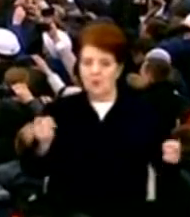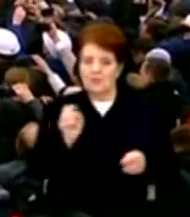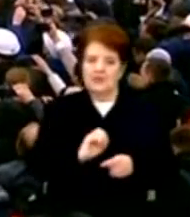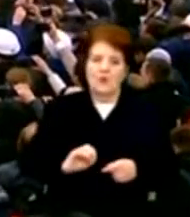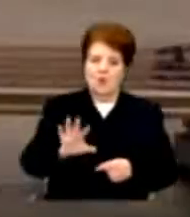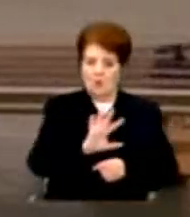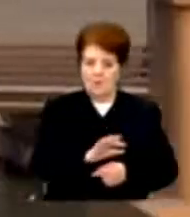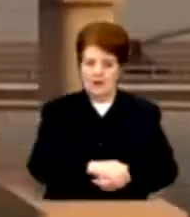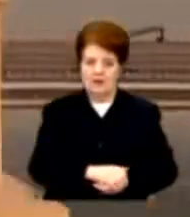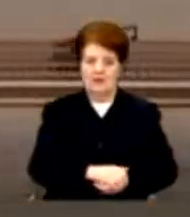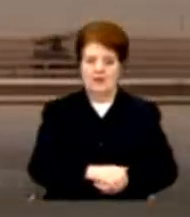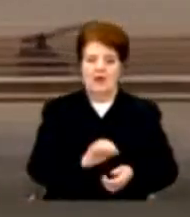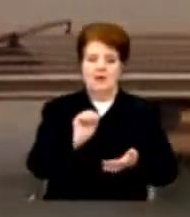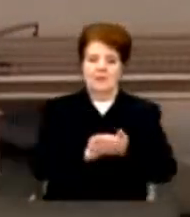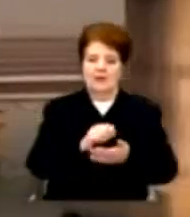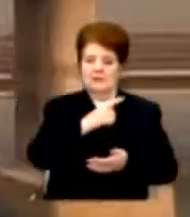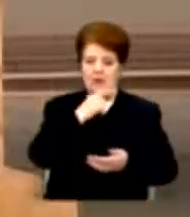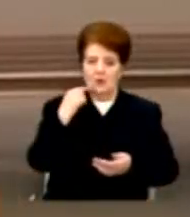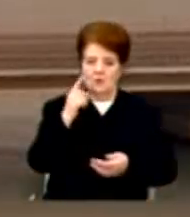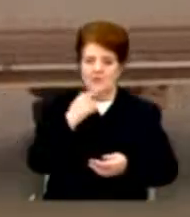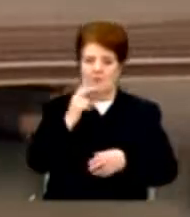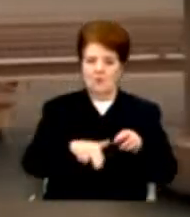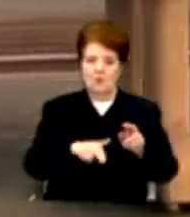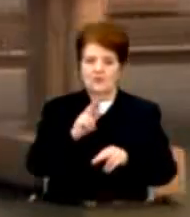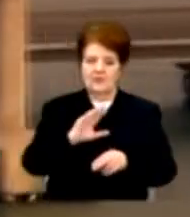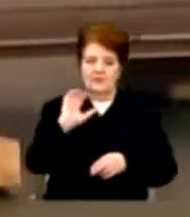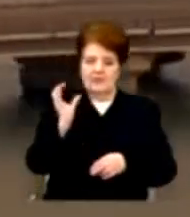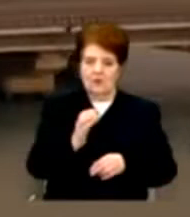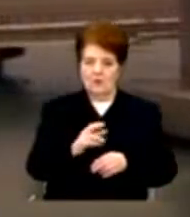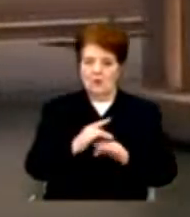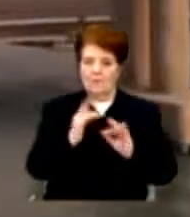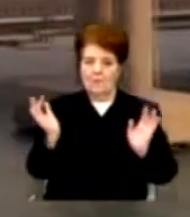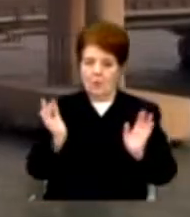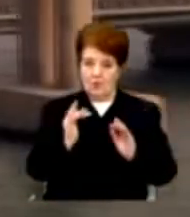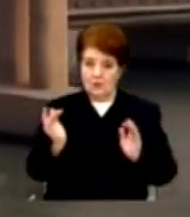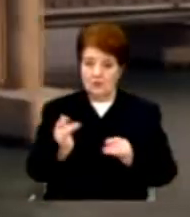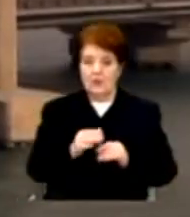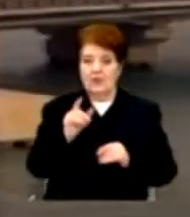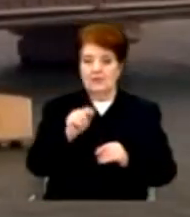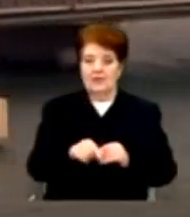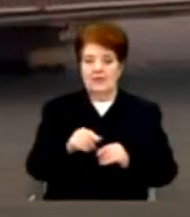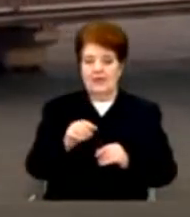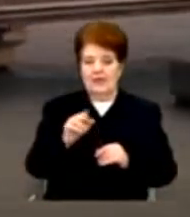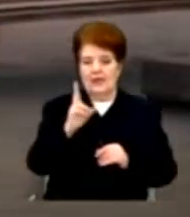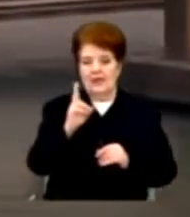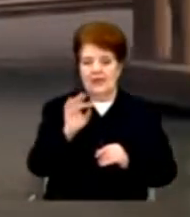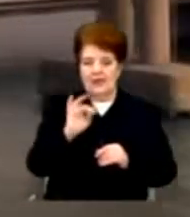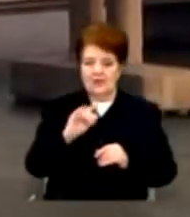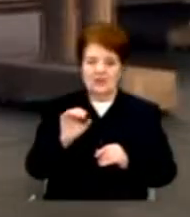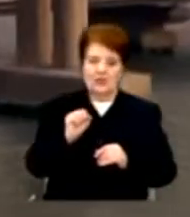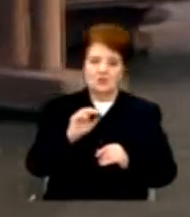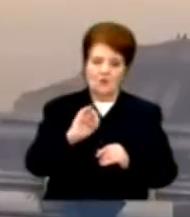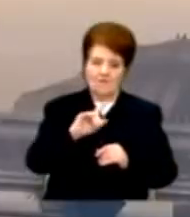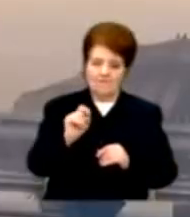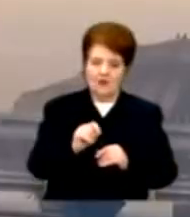Europa. Presa rusă vorbește despre construcția secolului. Podul de peste strâmtoarea Kerch, dintre Marea Neagră și Marea Azov,